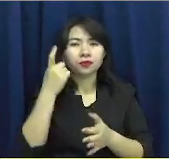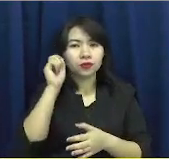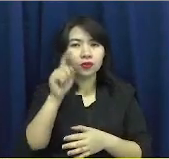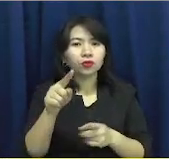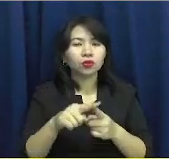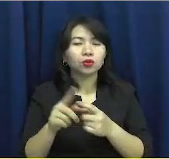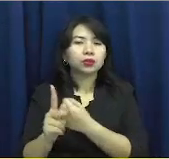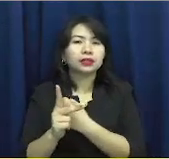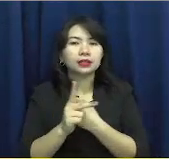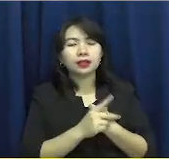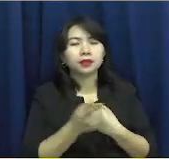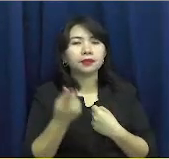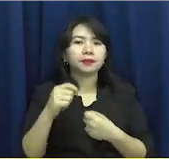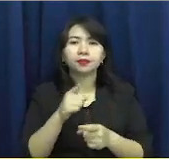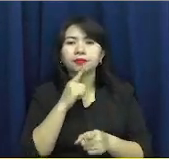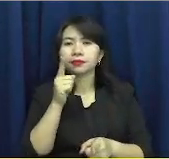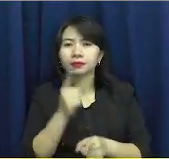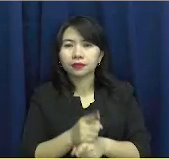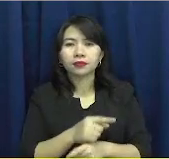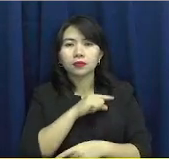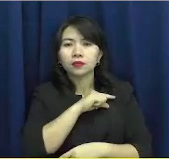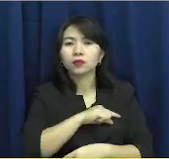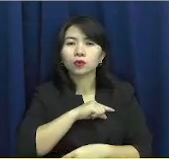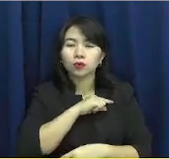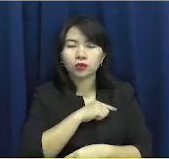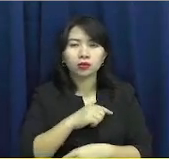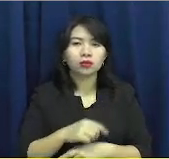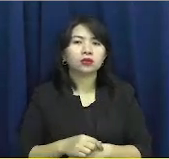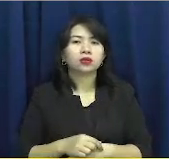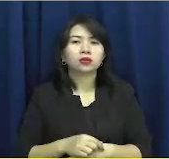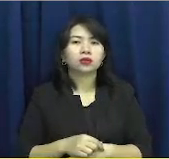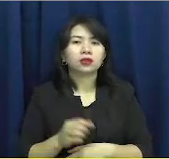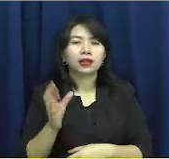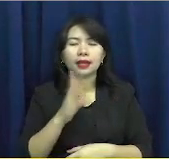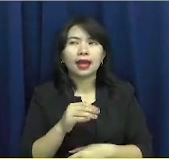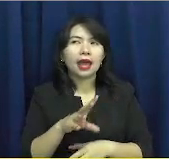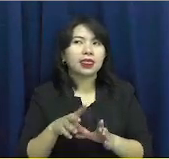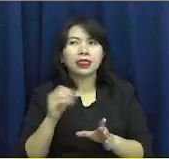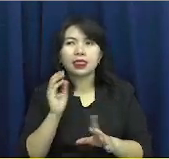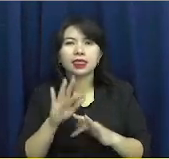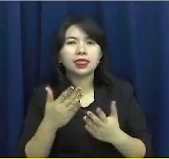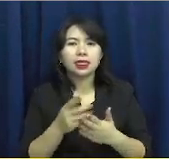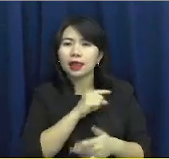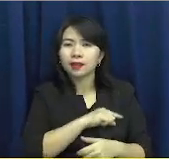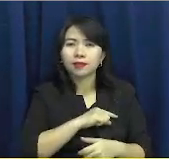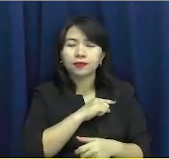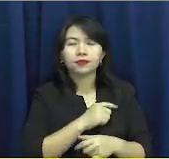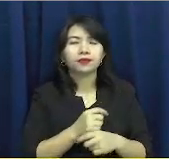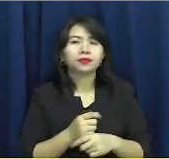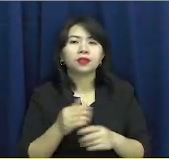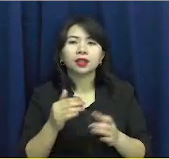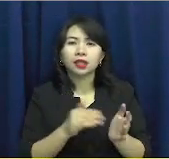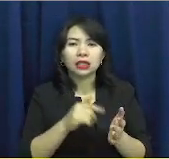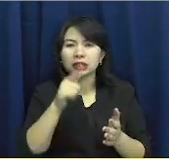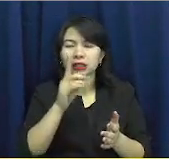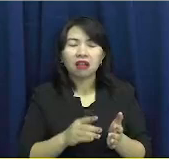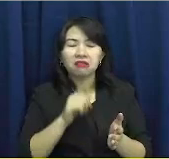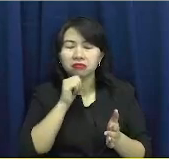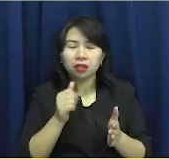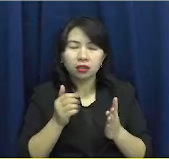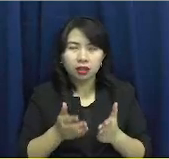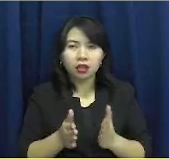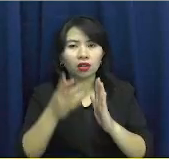at lumabas yung quality mula doon sa quantity natin before the pandemic, hindi inayaan ng Panginoon na mamatay tayo during